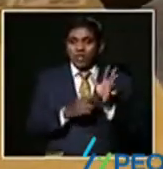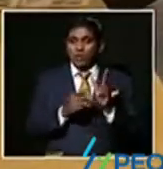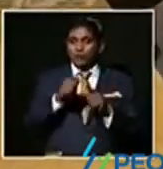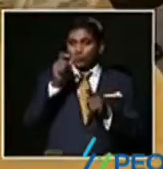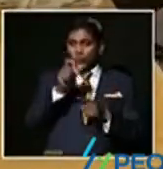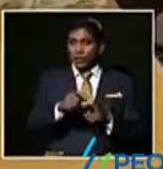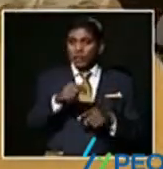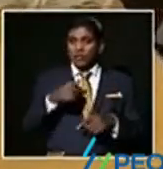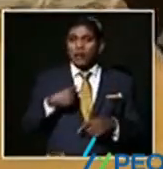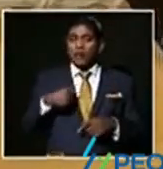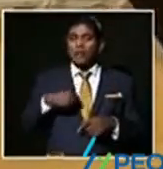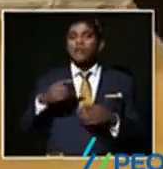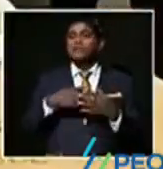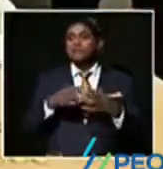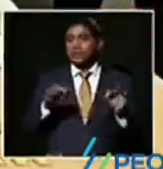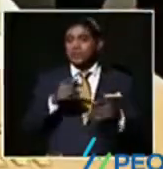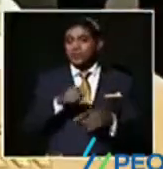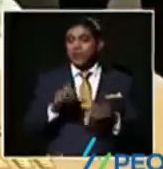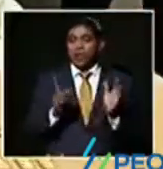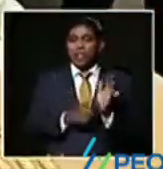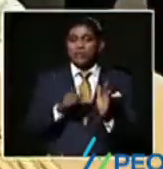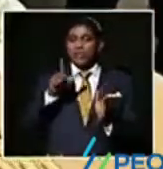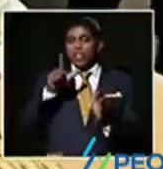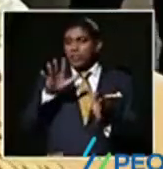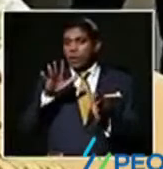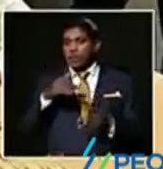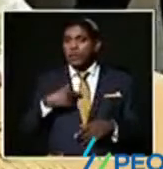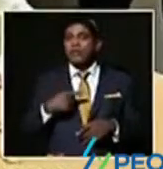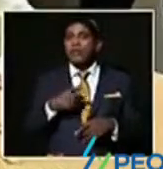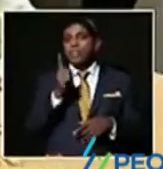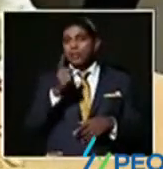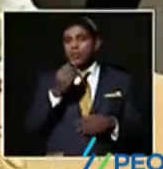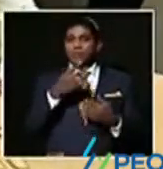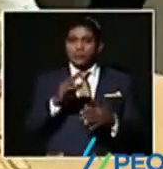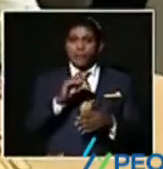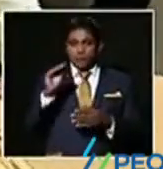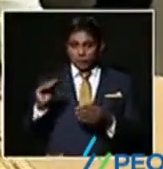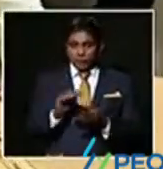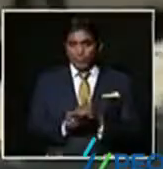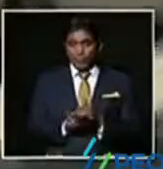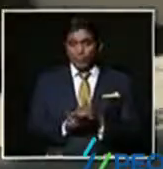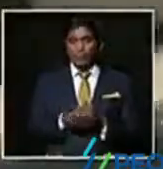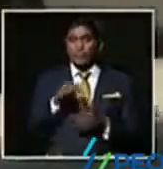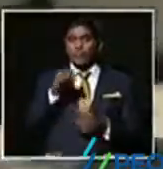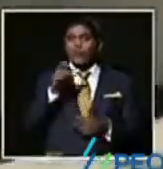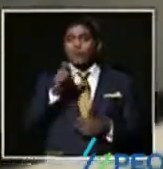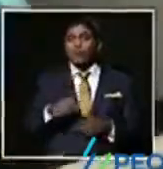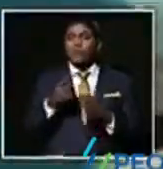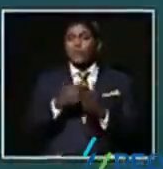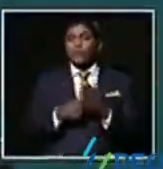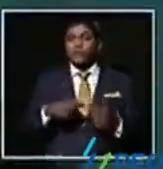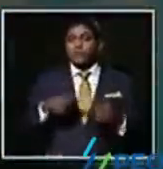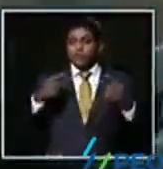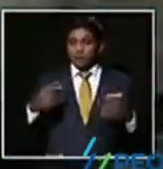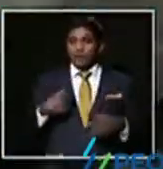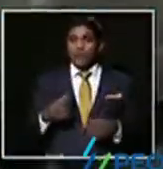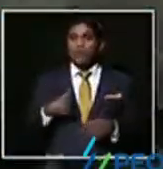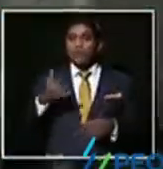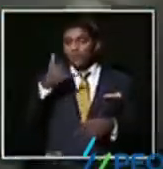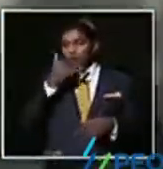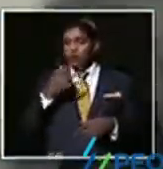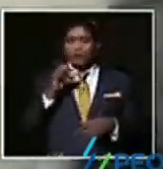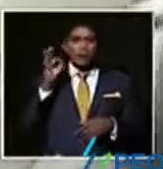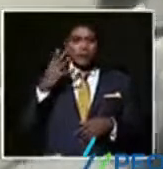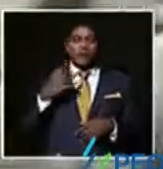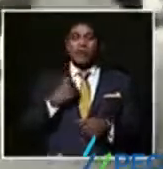මන්ත්‍රීවරයා අද මුදා හැර තිබුණේ රුපියල් ලක්ෂ 75ක දඩයක් නියම කිරීමෙන් පසුයි. ඔහු නීති විරෝධීව ගෙන රත්රන් සහ ජංගම දුරකථන